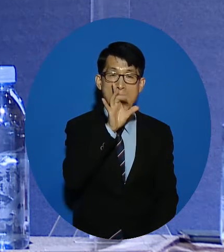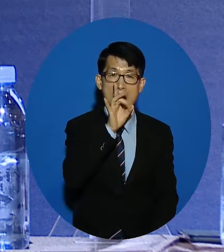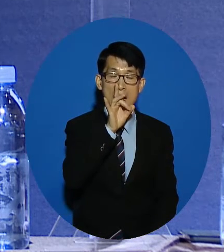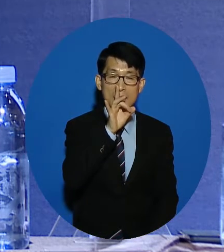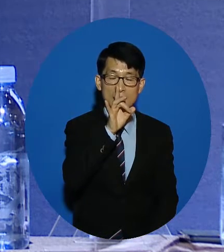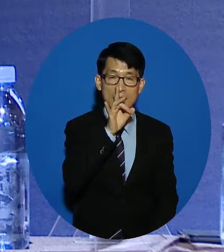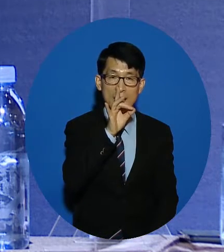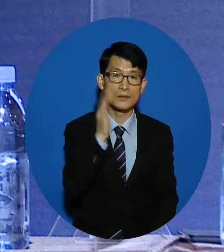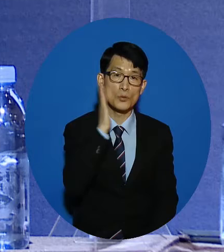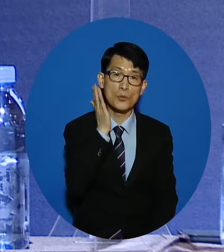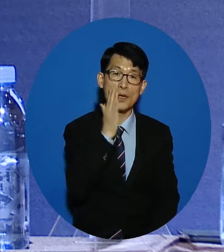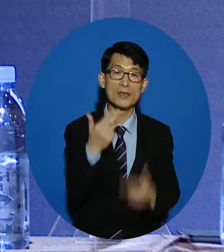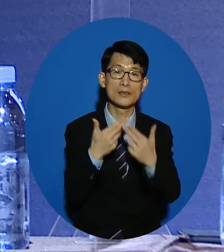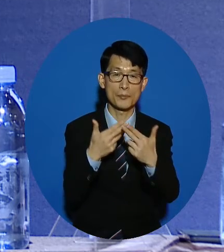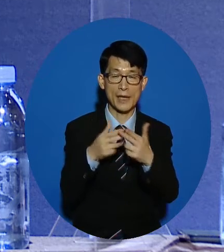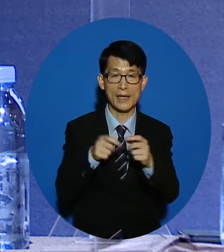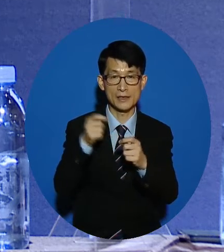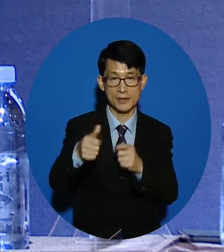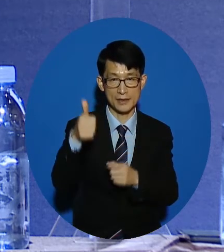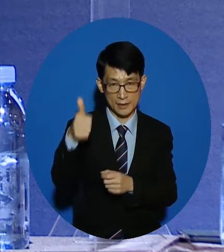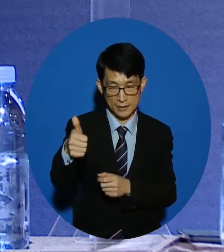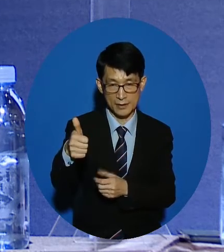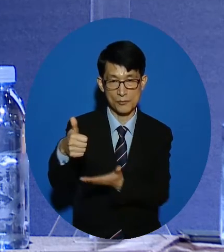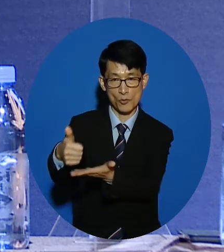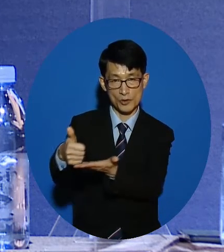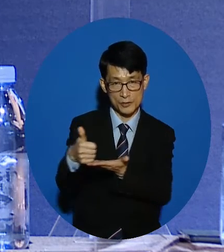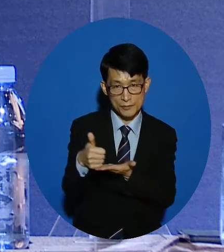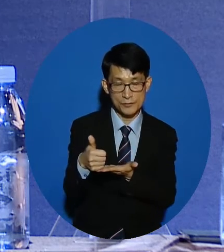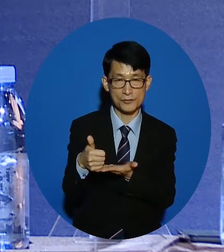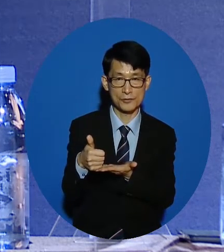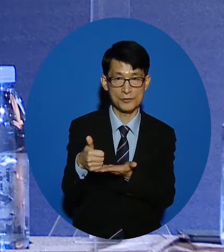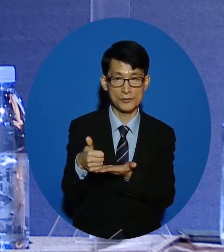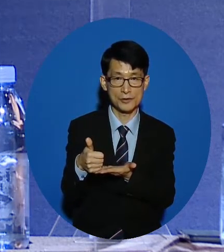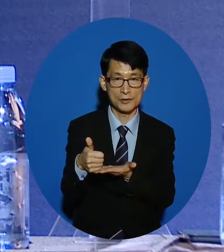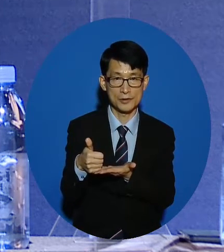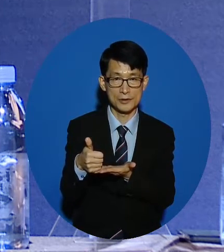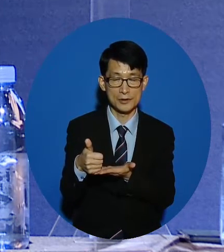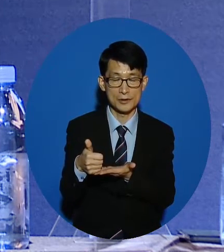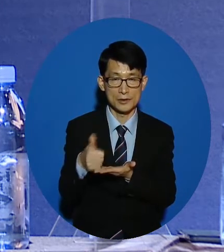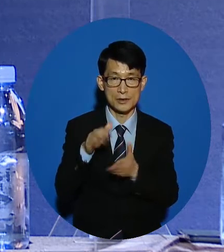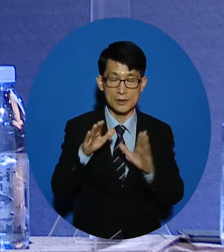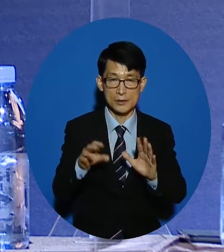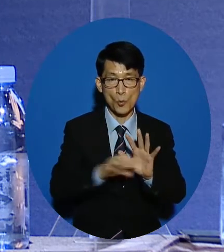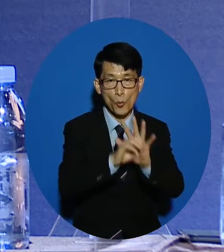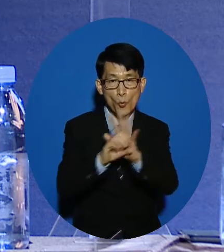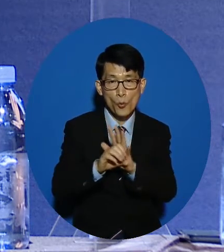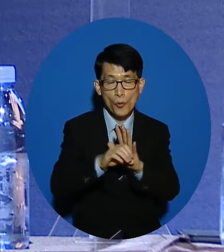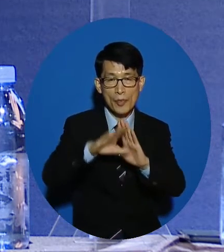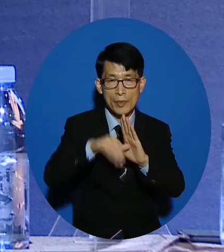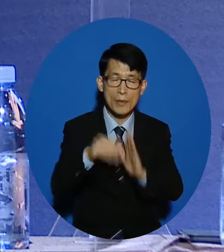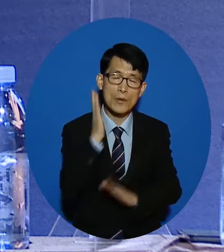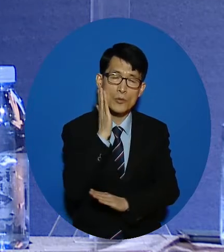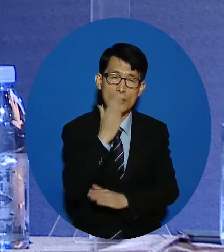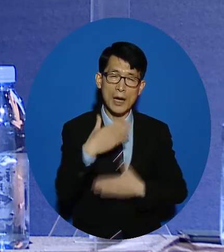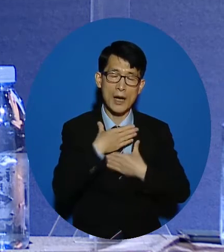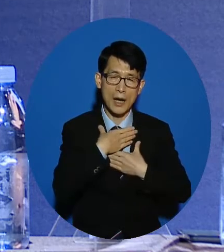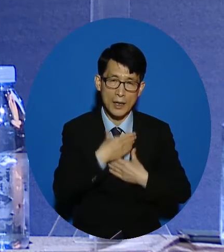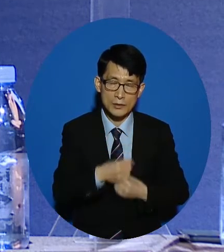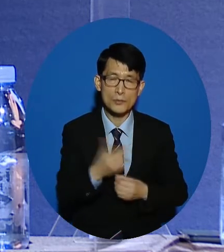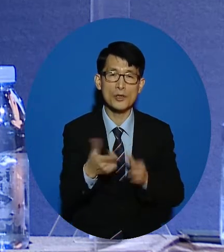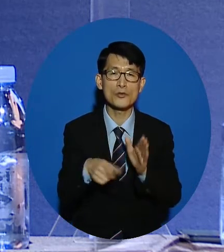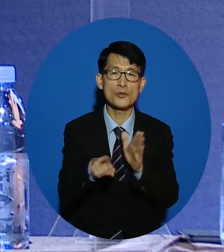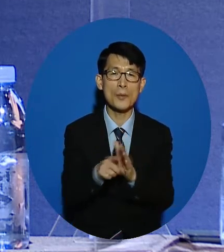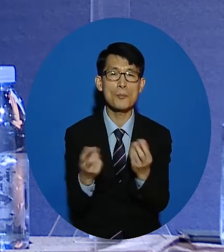강릉시 농아인협회 지회장님을 모시고 포스트 코로나 시대 청각장애인의 안전망 확충이라는